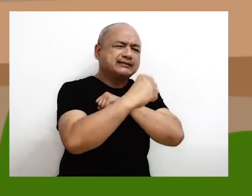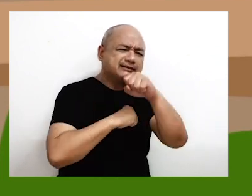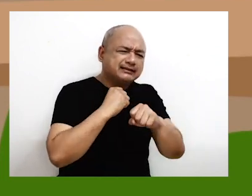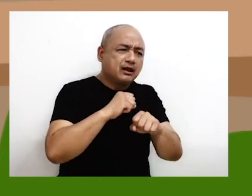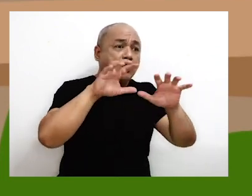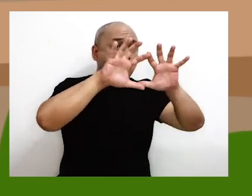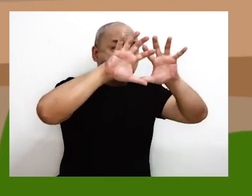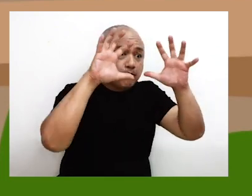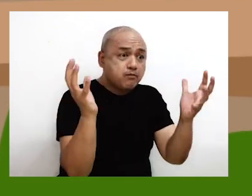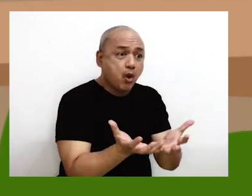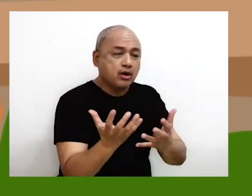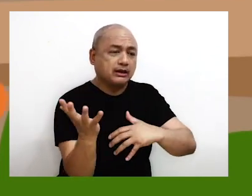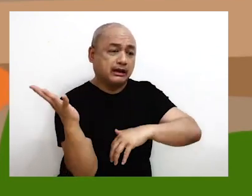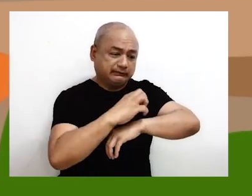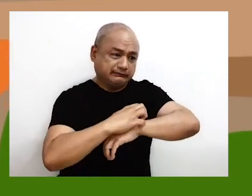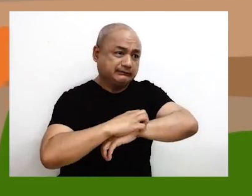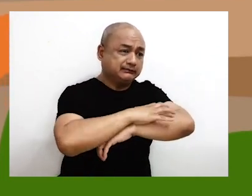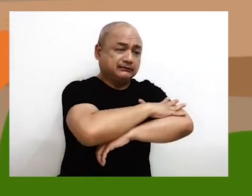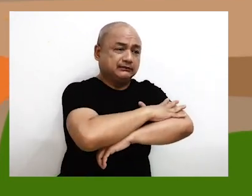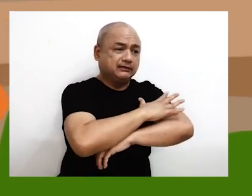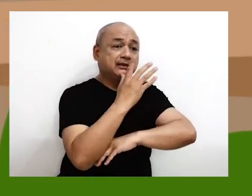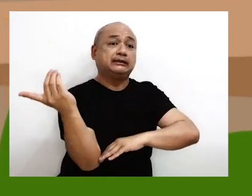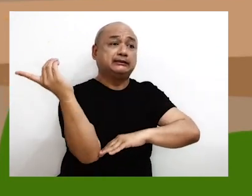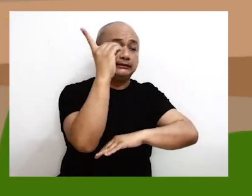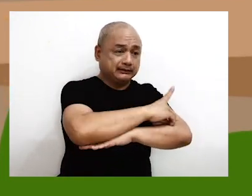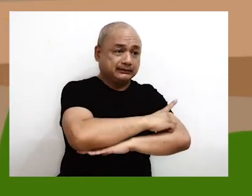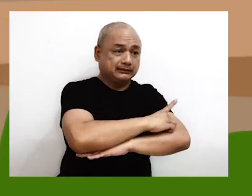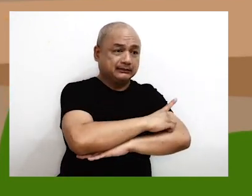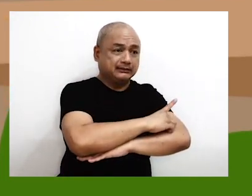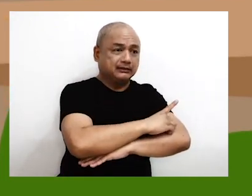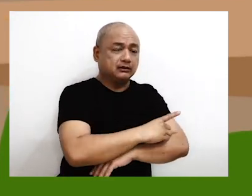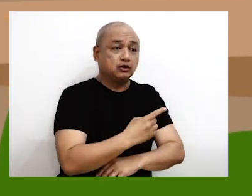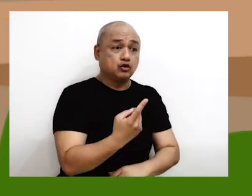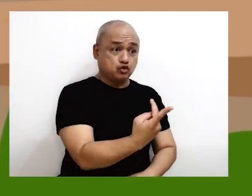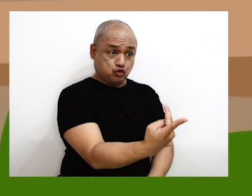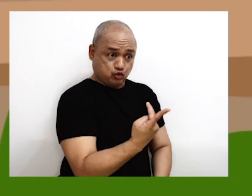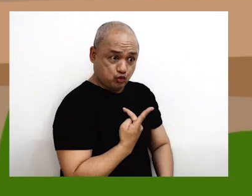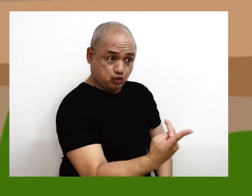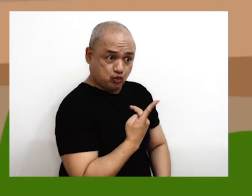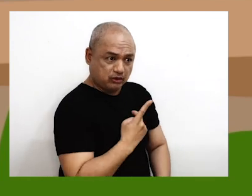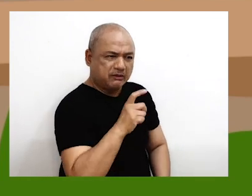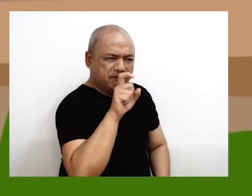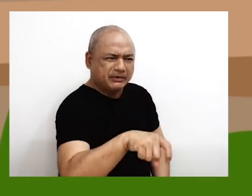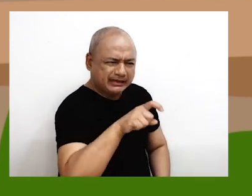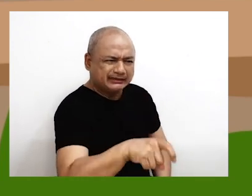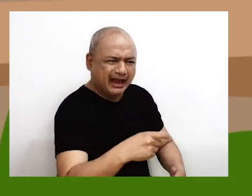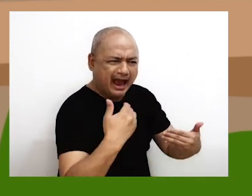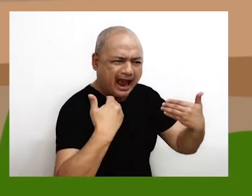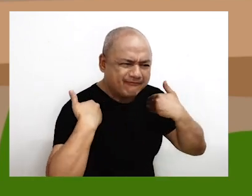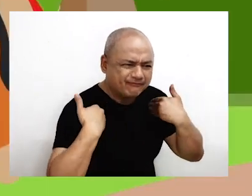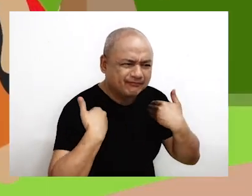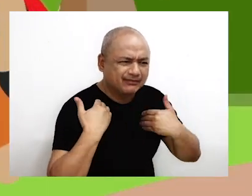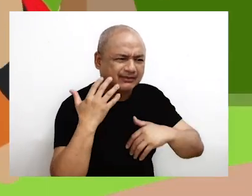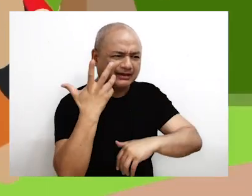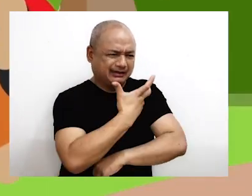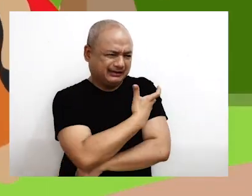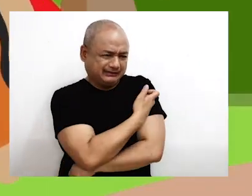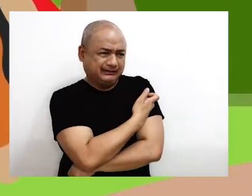Rabies Day, tayo ay muling magpapabakuna laban sa rabies. Paalala ni